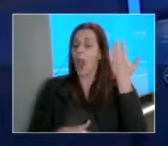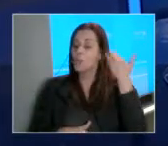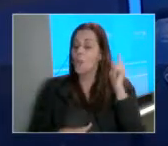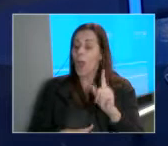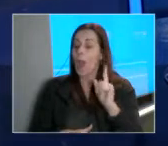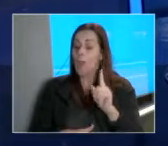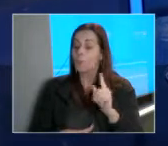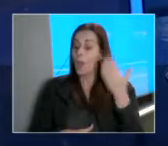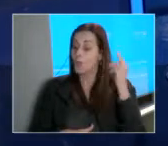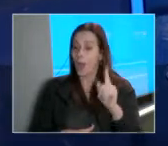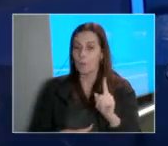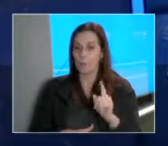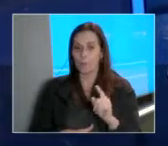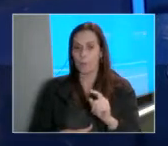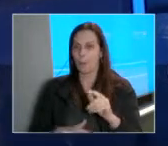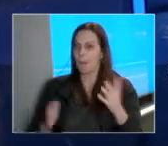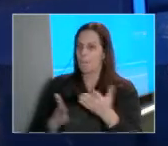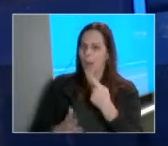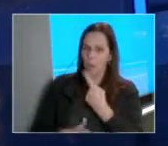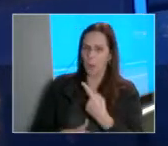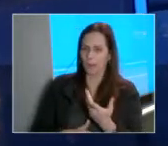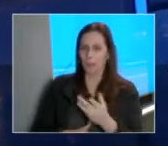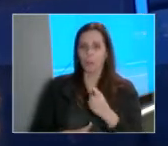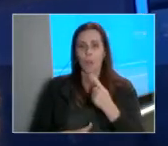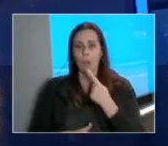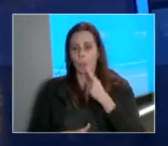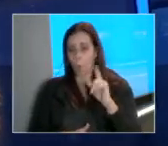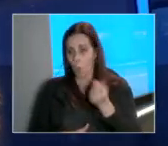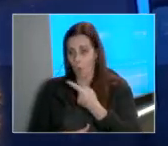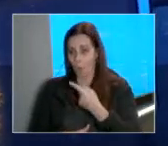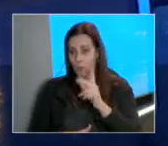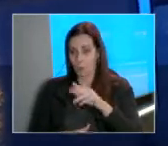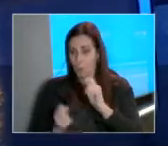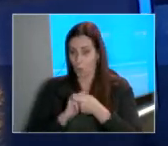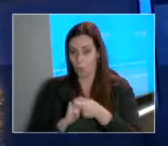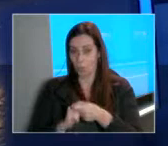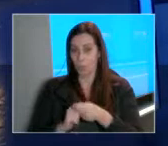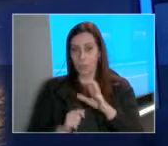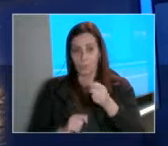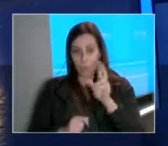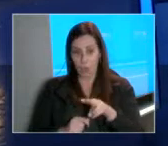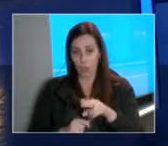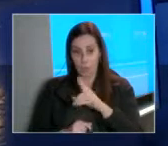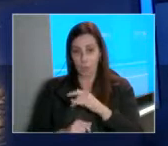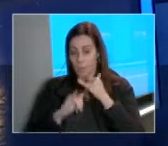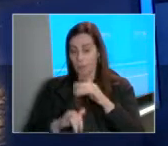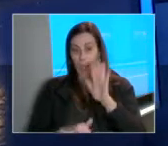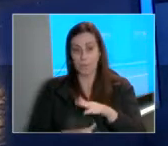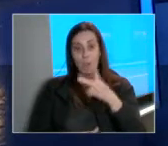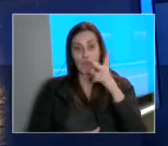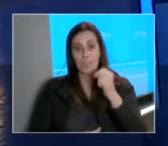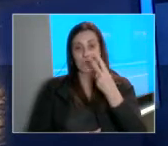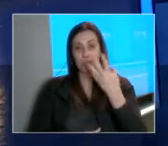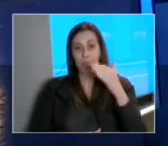של המקום ברפגל של פגל. בסדר גמור. רגע, אז מה אתה אומרת שהם, אם הם כולם עוברים, אז יש שינוי, יכול להיות. אני אומרת שאם יש להם, הם מביאים אפילו את